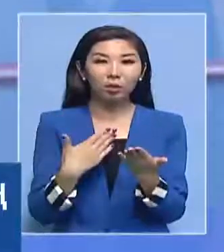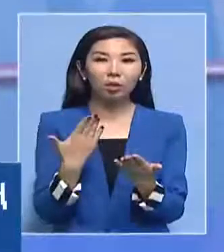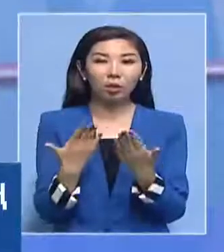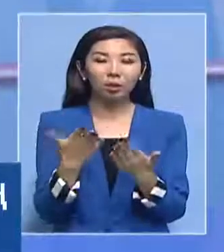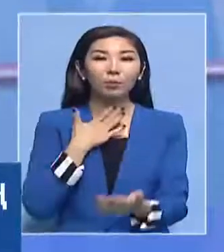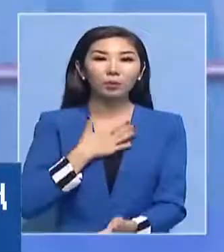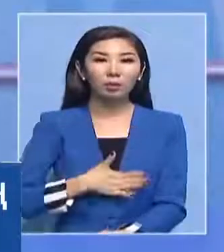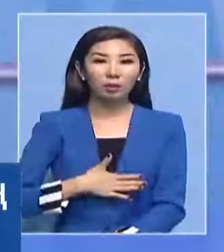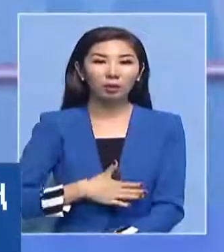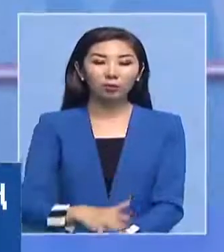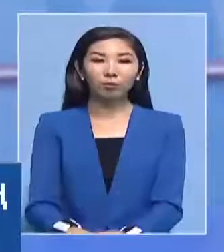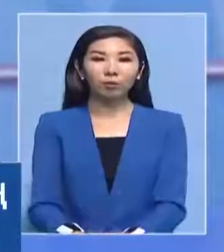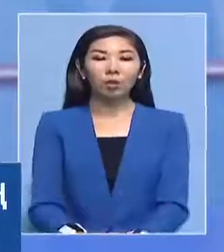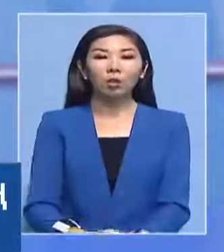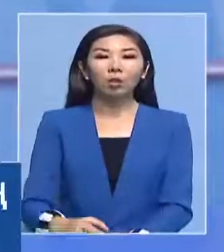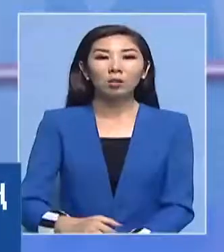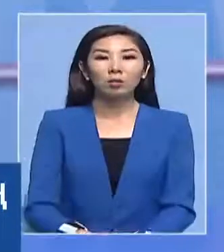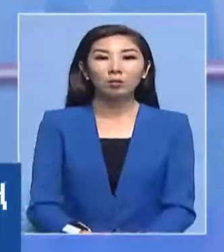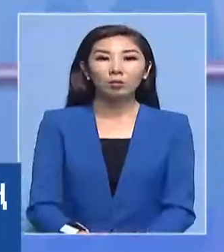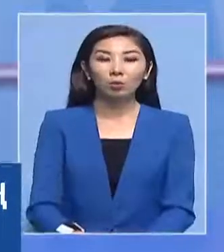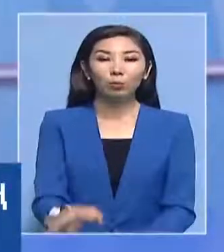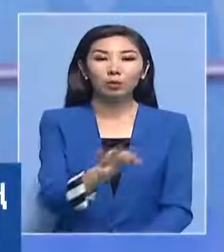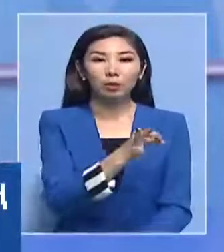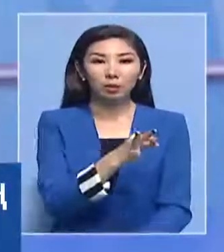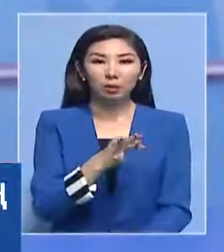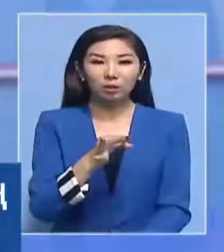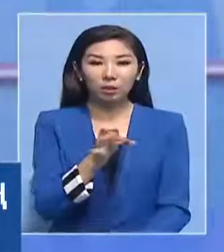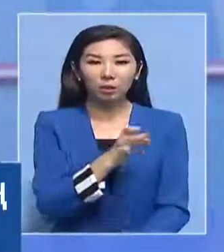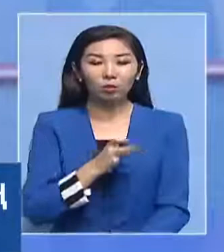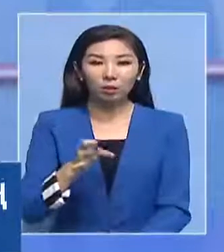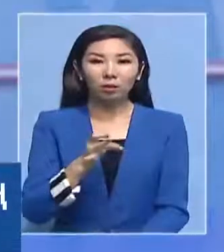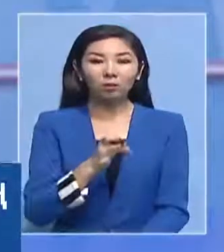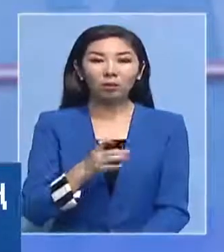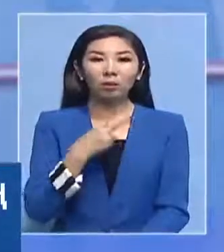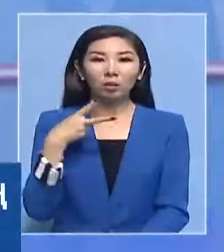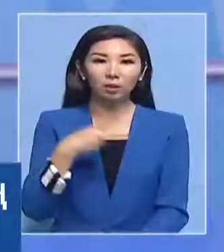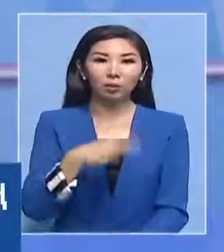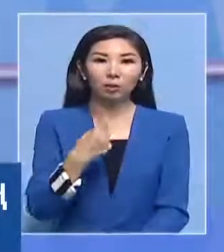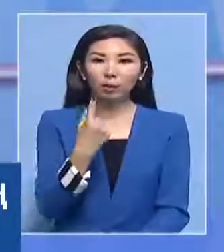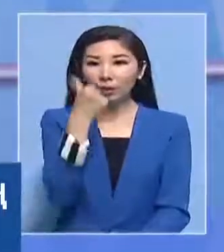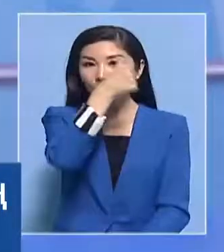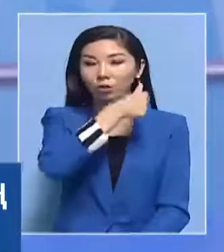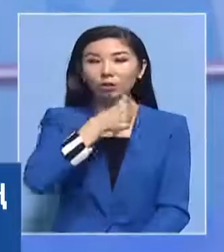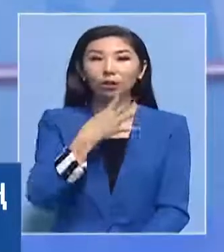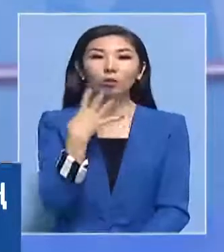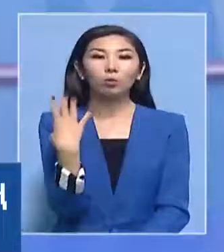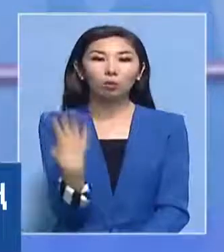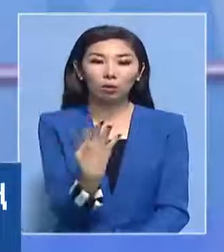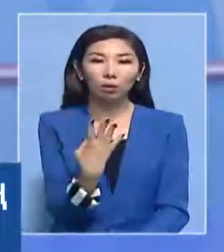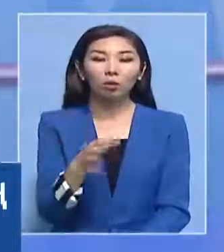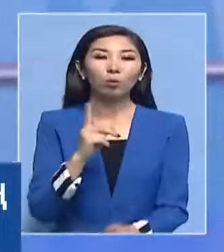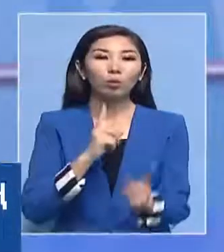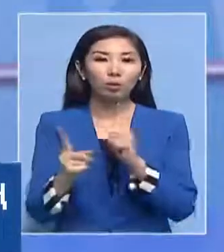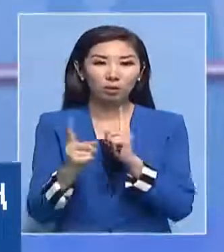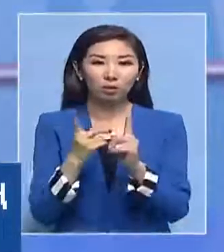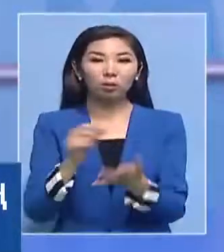жүйесін қалыптастырады. Енді облыс деңгейіне келсек, біздің осы 2021 жылы төрт осы отырыс